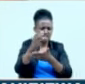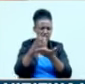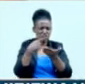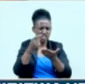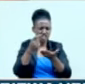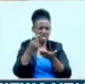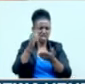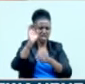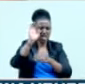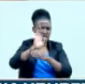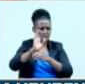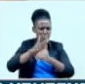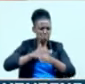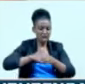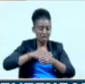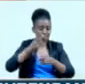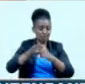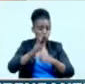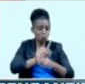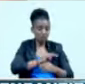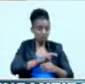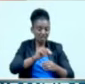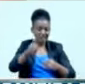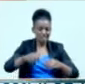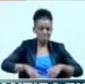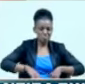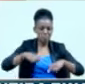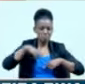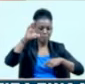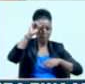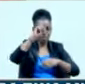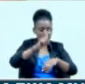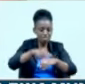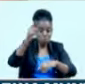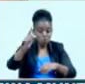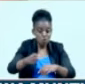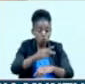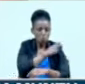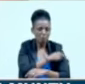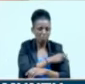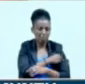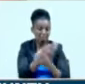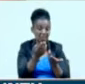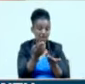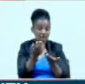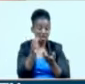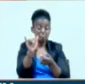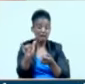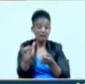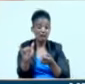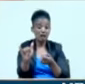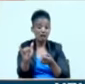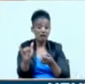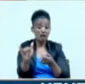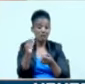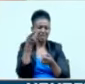ari icyaha, abandi ni ukubera imibereho bakabura umwanya igera kwa muganga, bakaguma muri